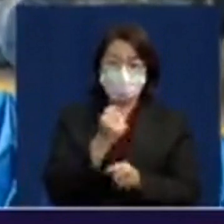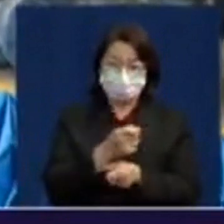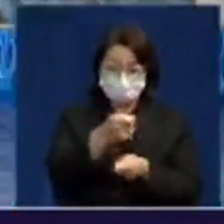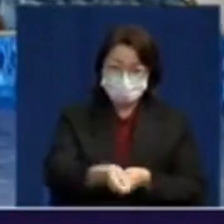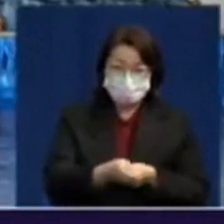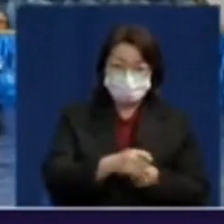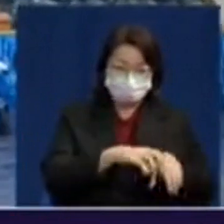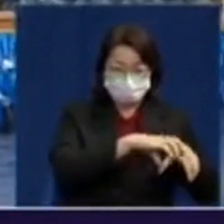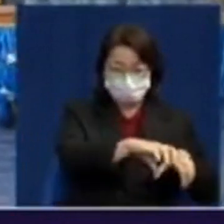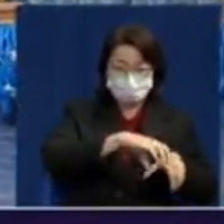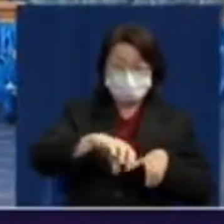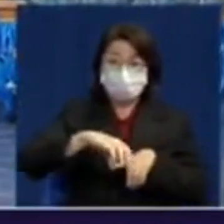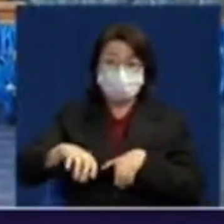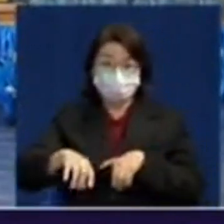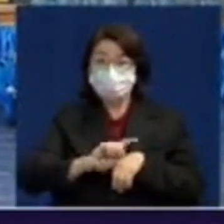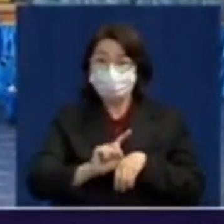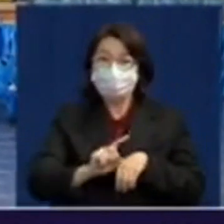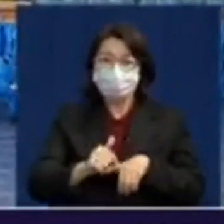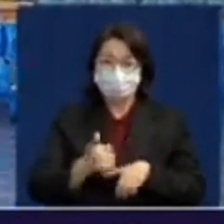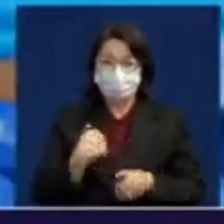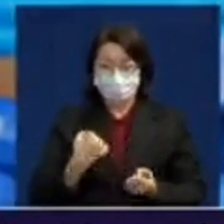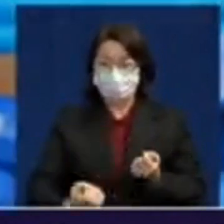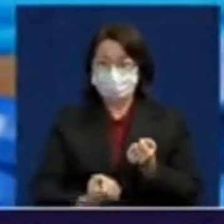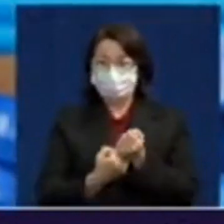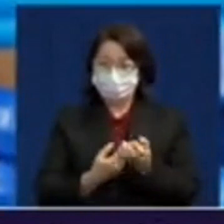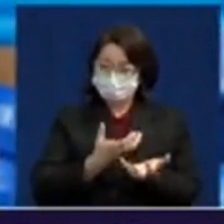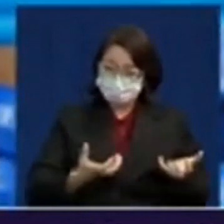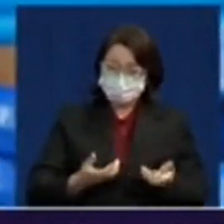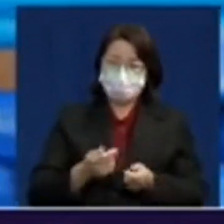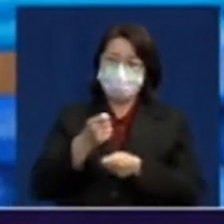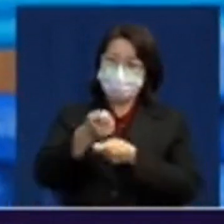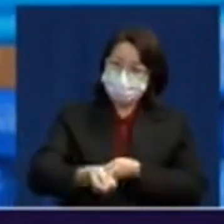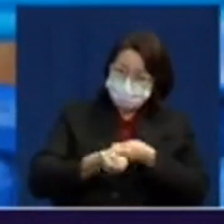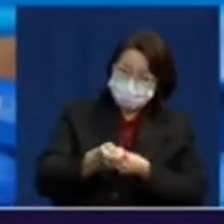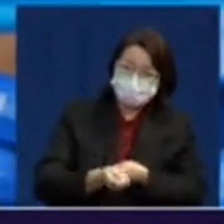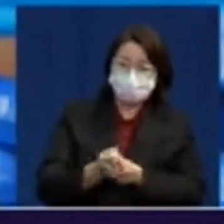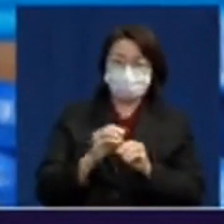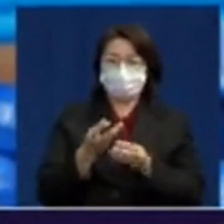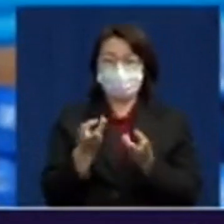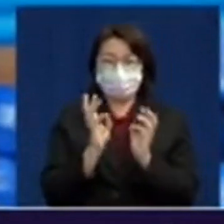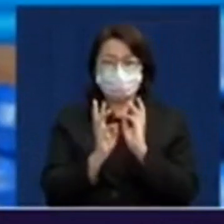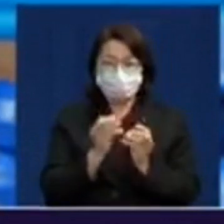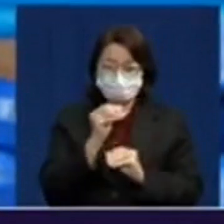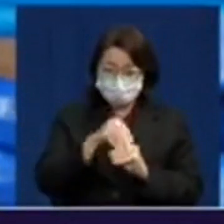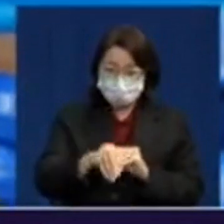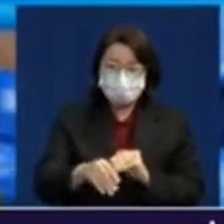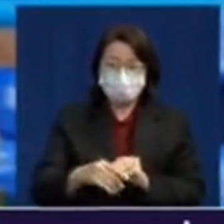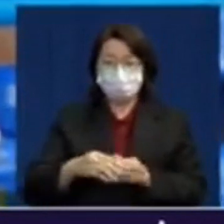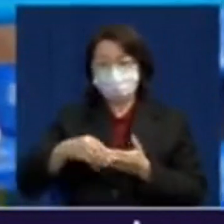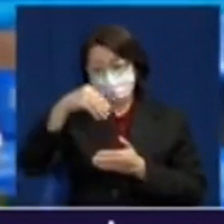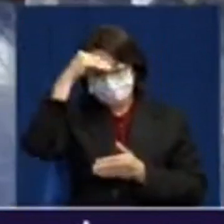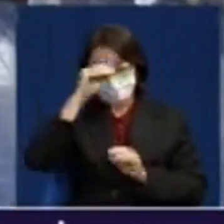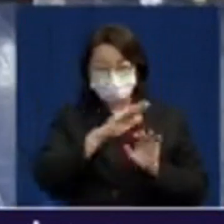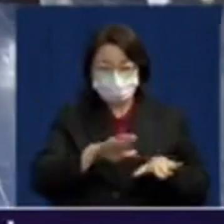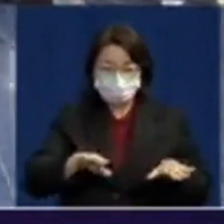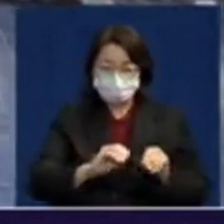ลิตพืชในโรงเรียนนะคะโดยเป็นการสนับสนุนปัจจัยวัสดุอุปกรณ์ค่ะสำหรับการเรียนรู้ของนักเรียนและการจัดทำแป